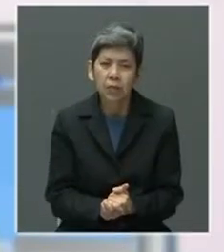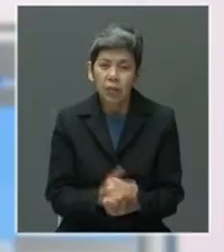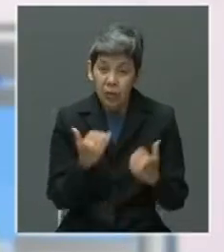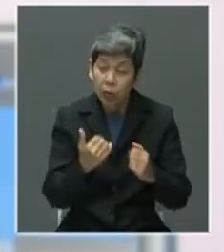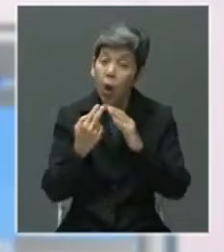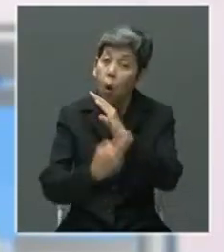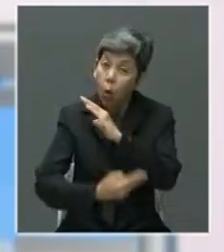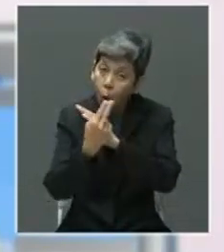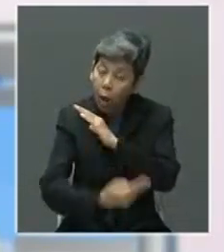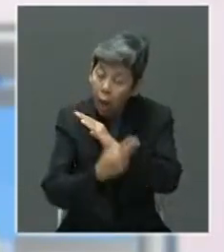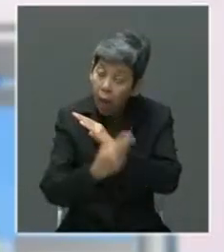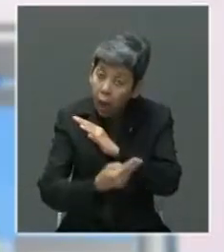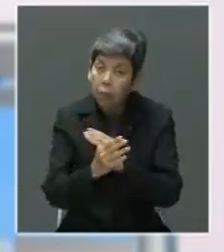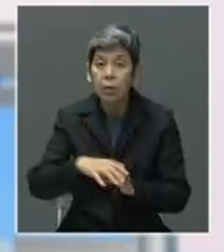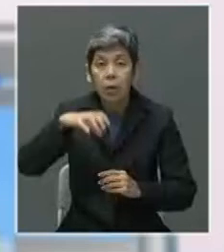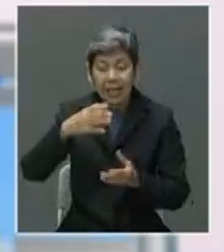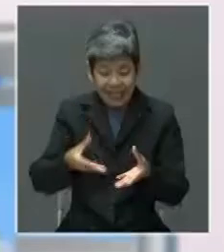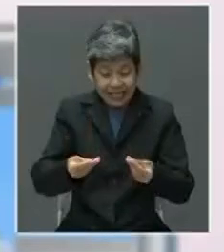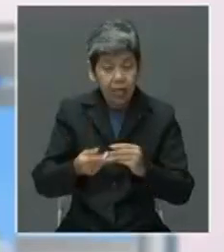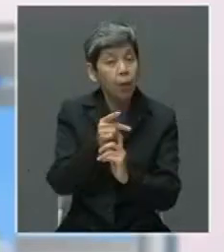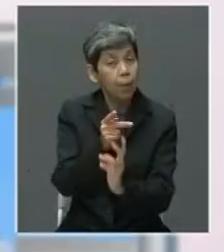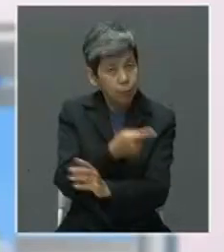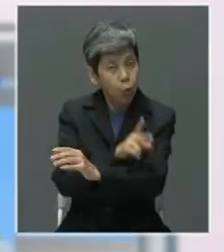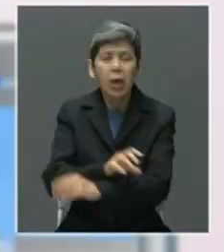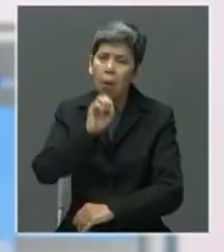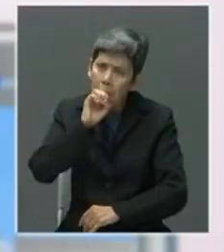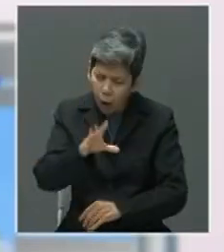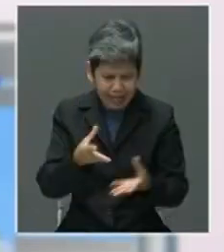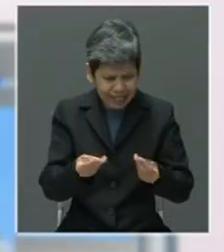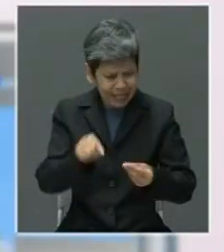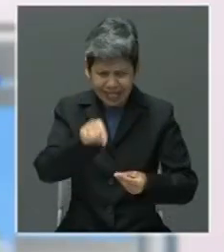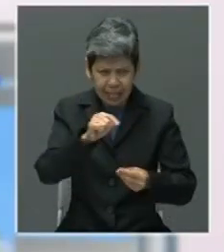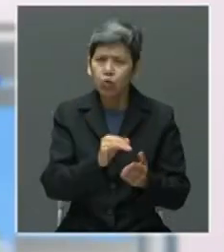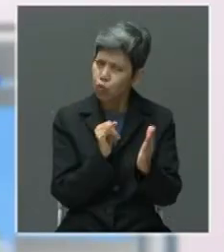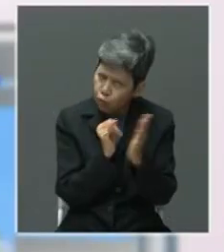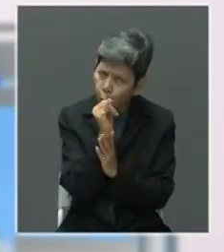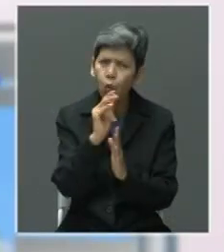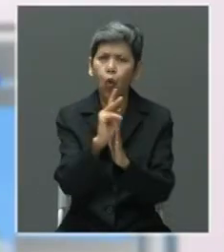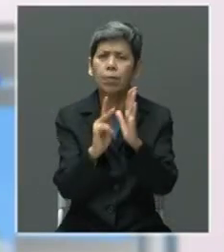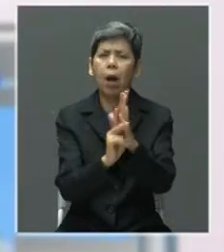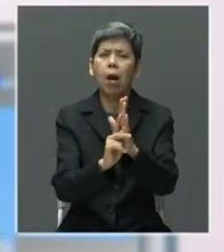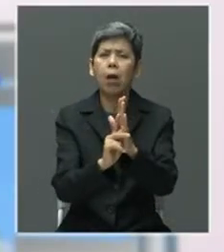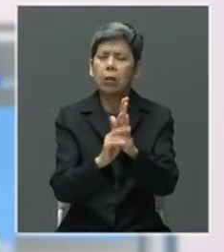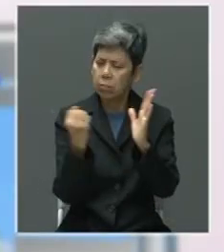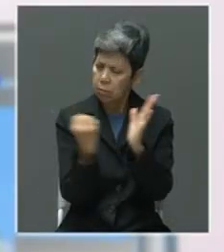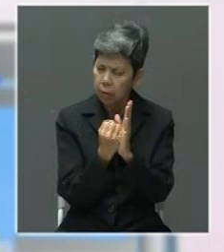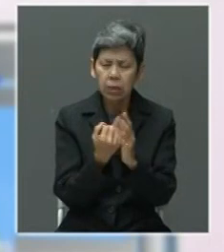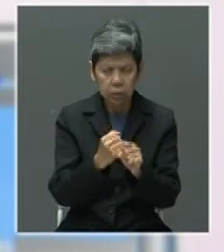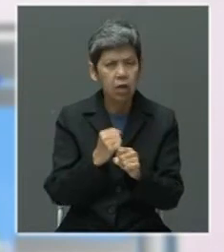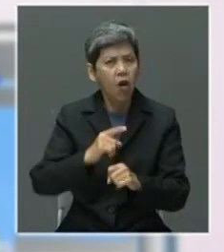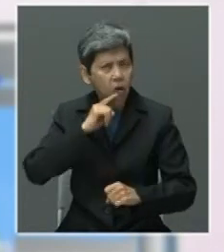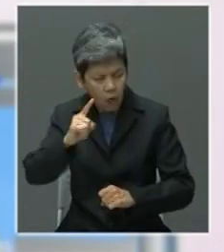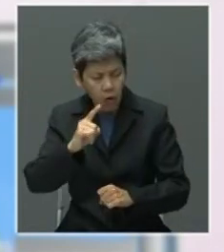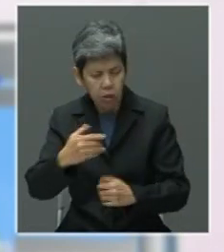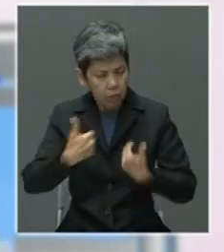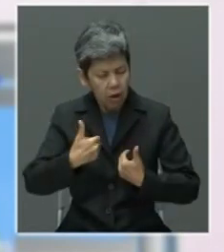ทางโรงแรมเองเนี่ยนะครับแล้วก็ทางสำนักงานที่ดินภูเก็ตเขาก็ยืนยันแล้วว่าที่ดินนั้นถูกต้องนะครับแล้วก็มีการที่จะเตรียมฟ้องร้องกับคนที่ก